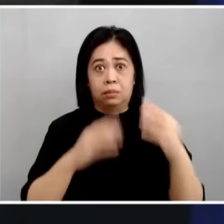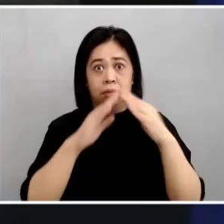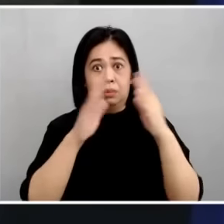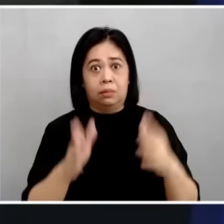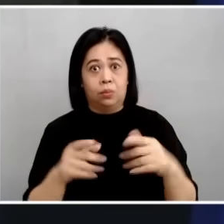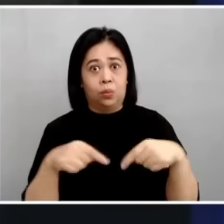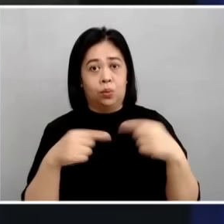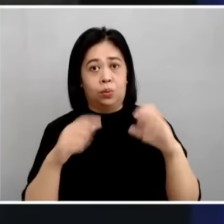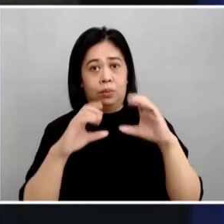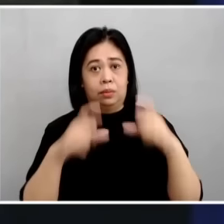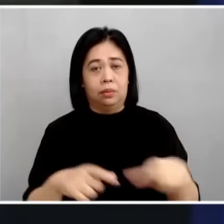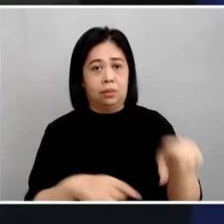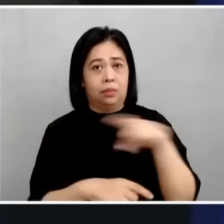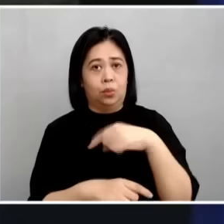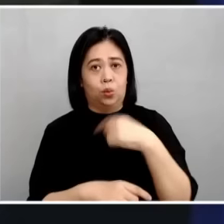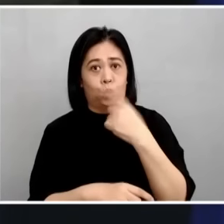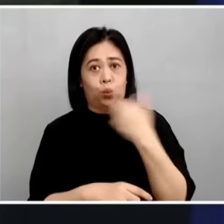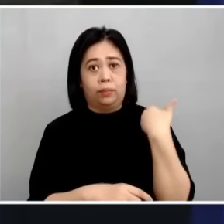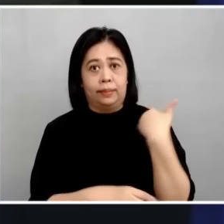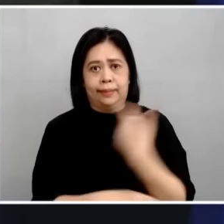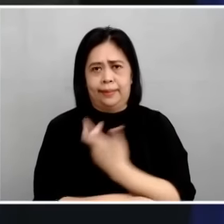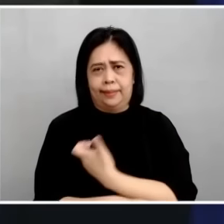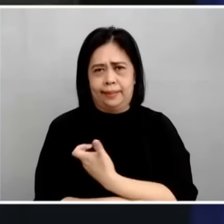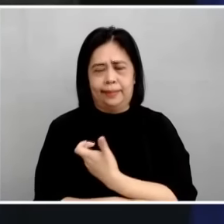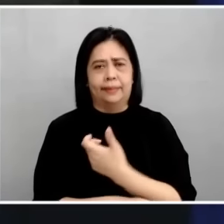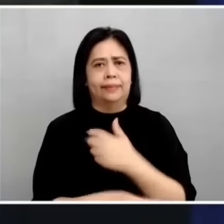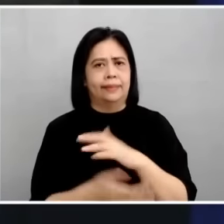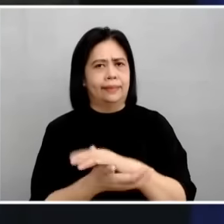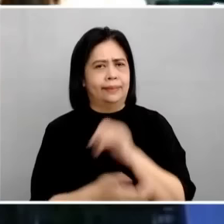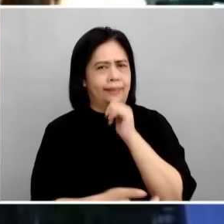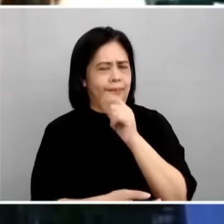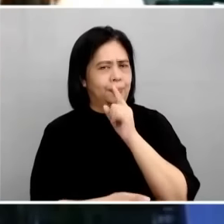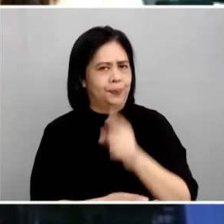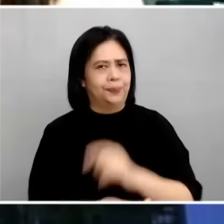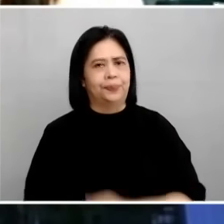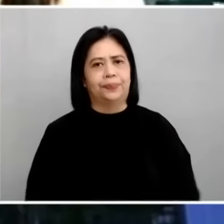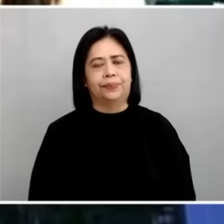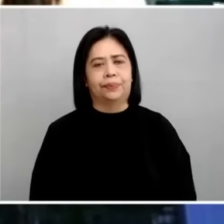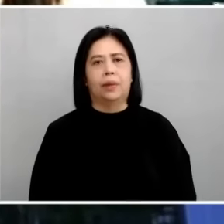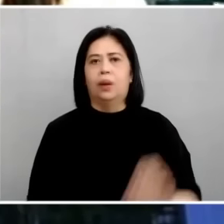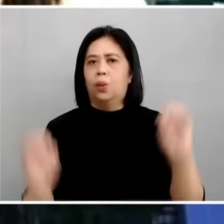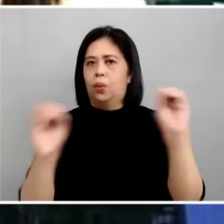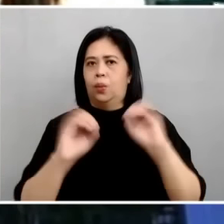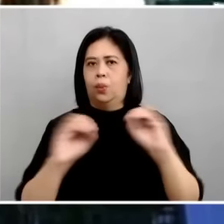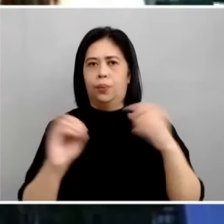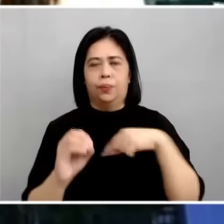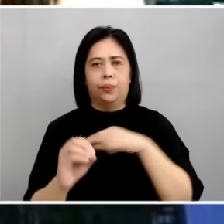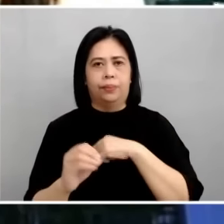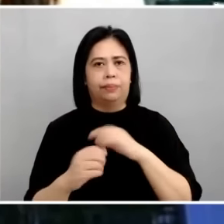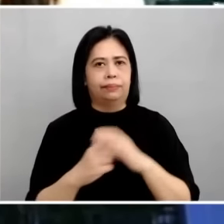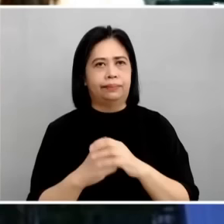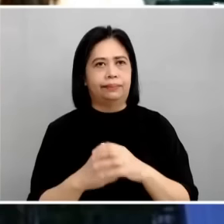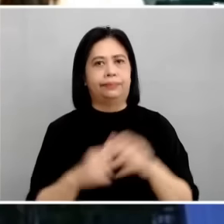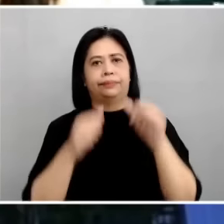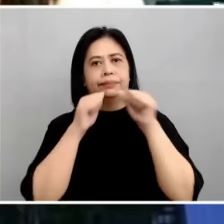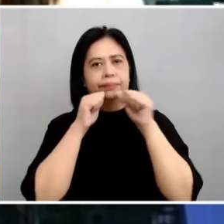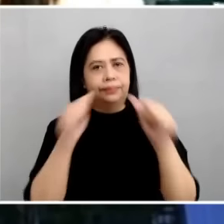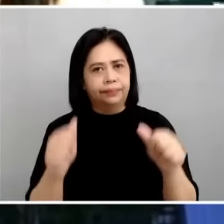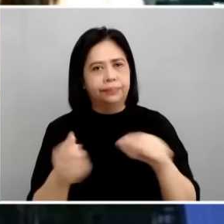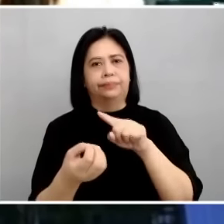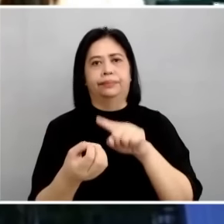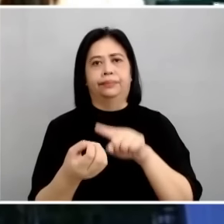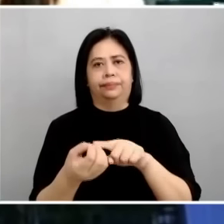ECQ ang mga hindi pa nababakunahan kontra COVID-19. Wala pa po tayong mga anunsyo pagdating doon